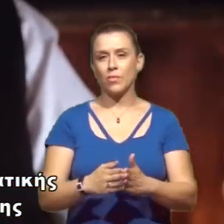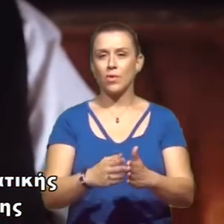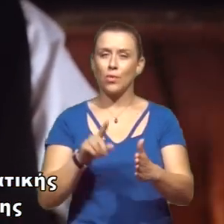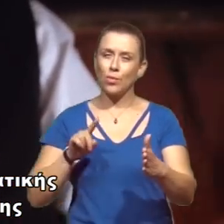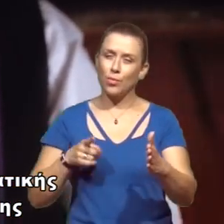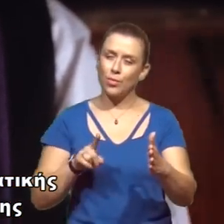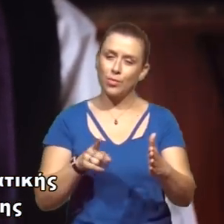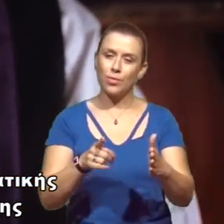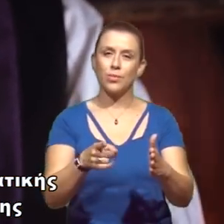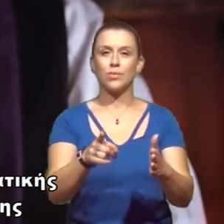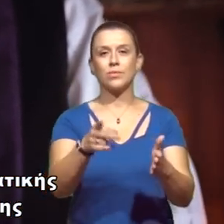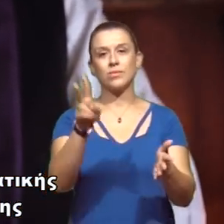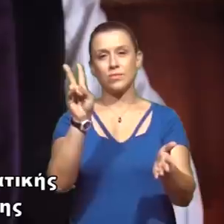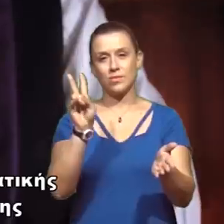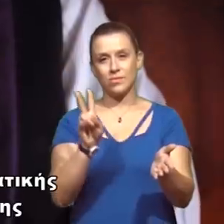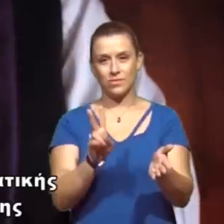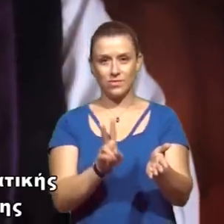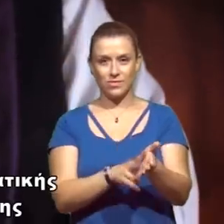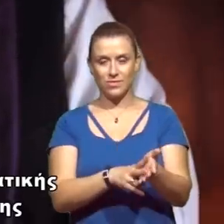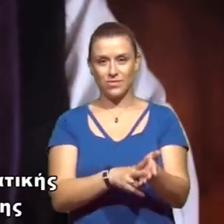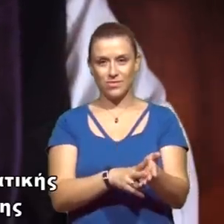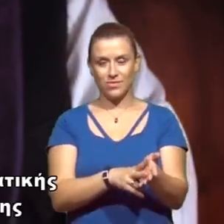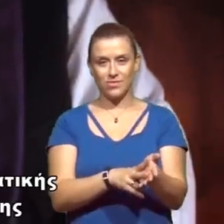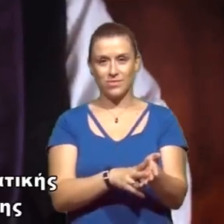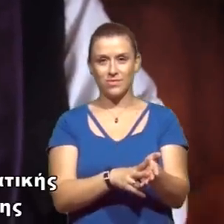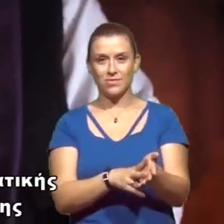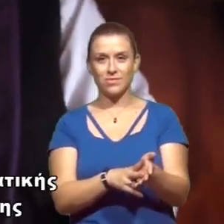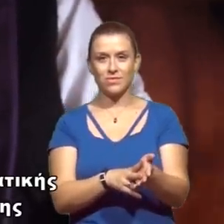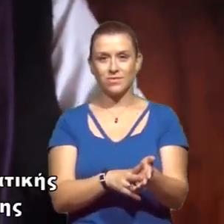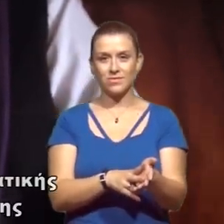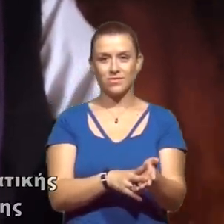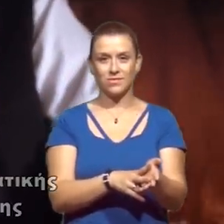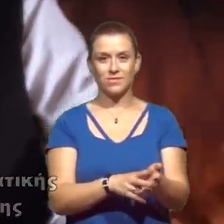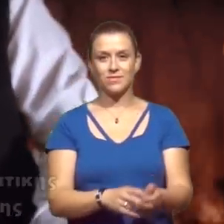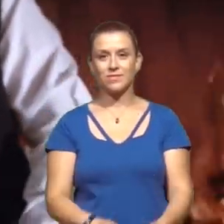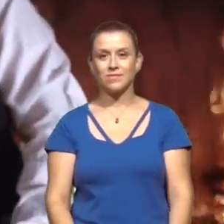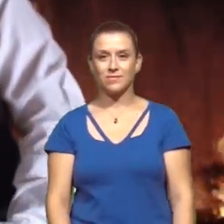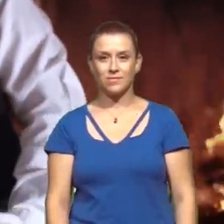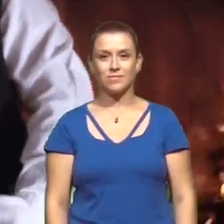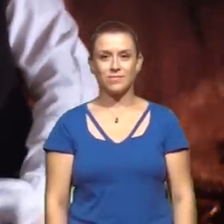Απαγορευτικό.